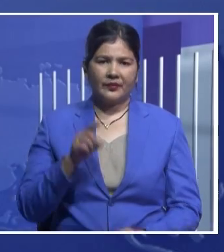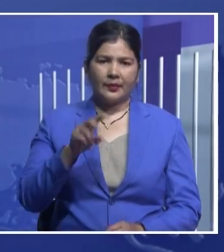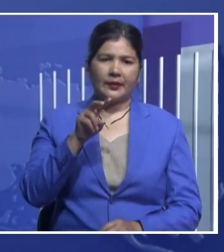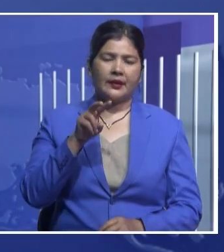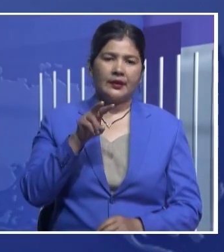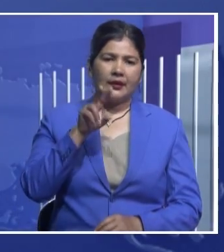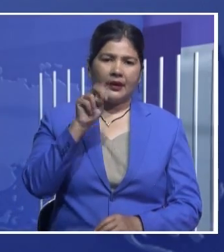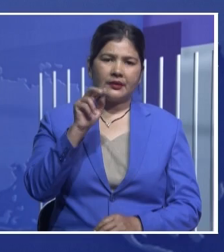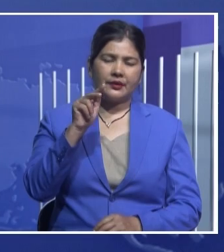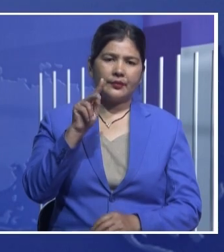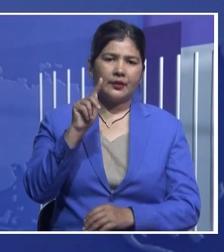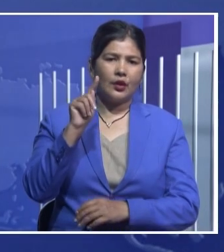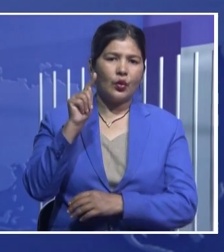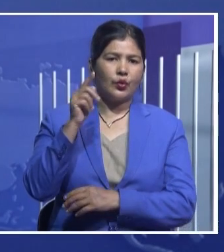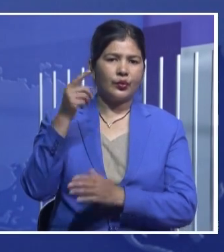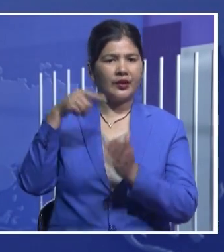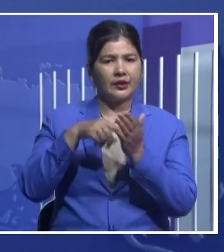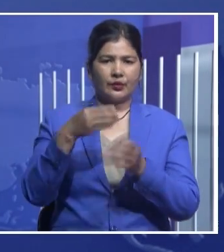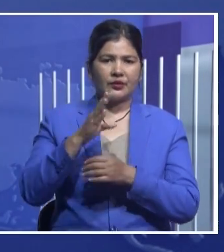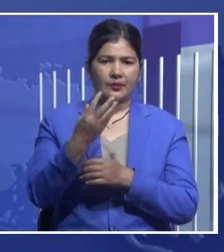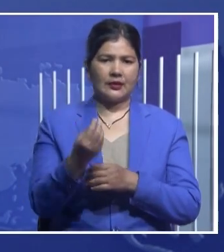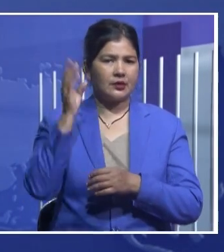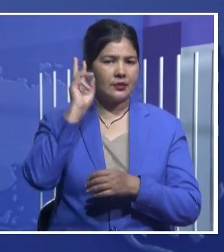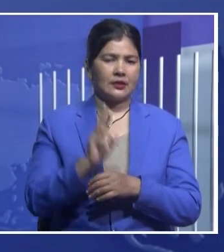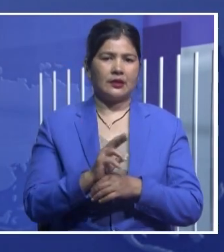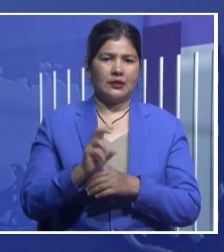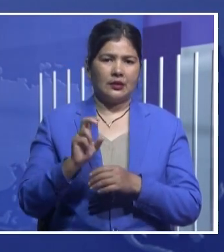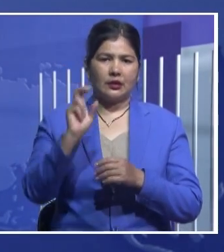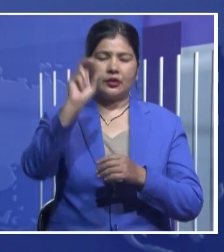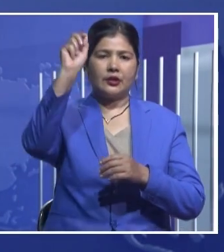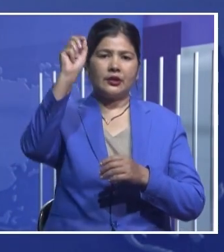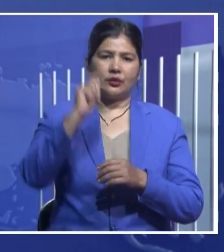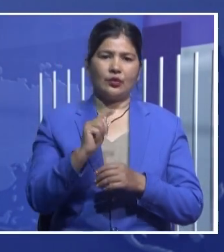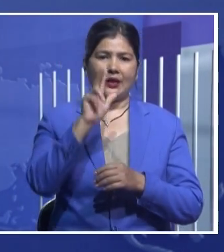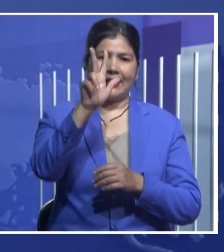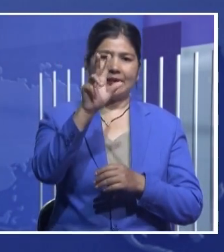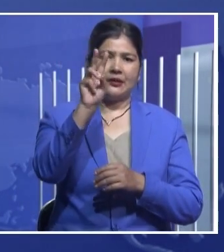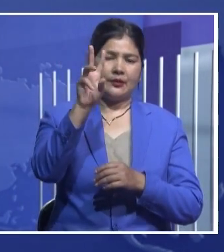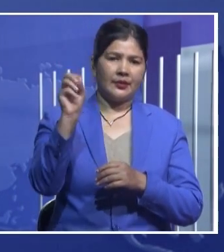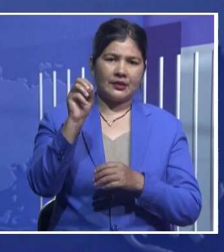तपाईँ एनटिभी कोहलपुर हेर्दै हुनुहुन्छ। अब बाँकी समाचार। दैलेखको 820 नगरपालिका 3